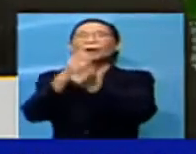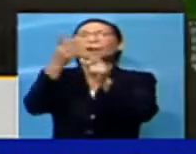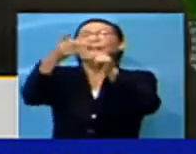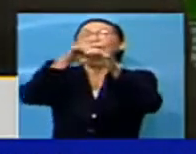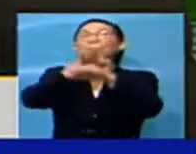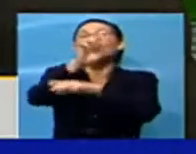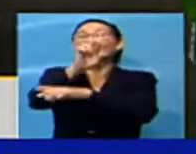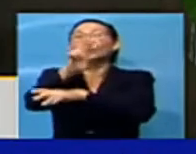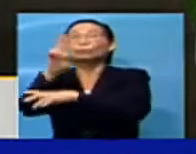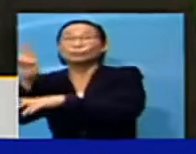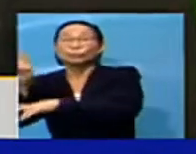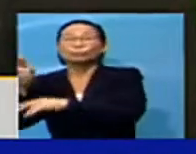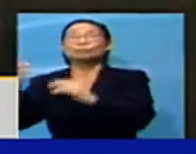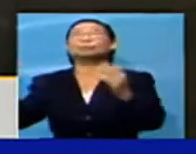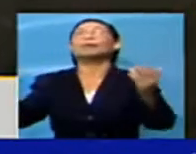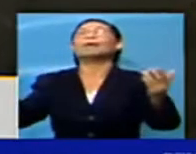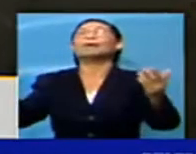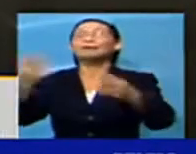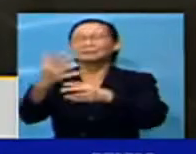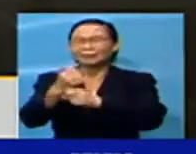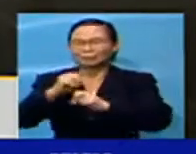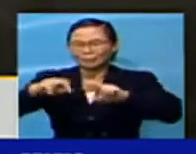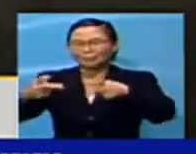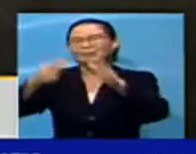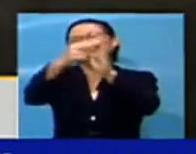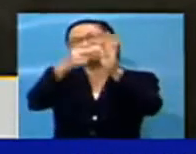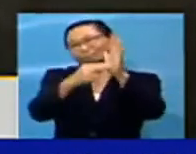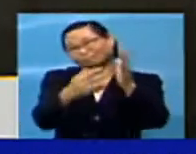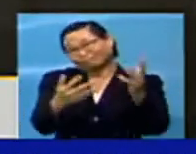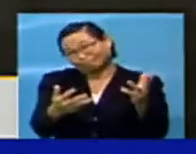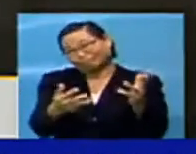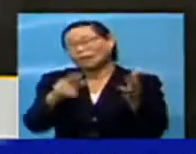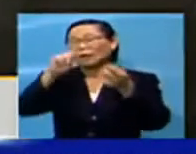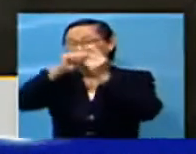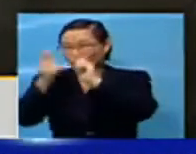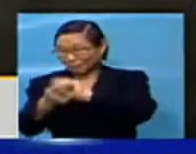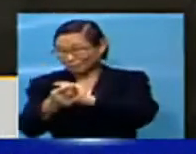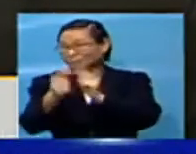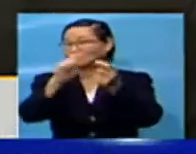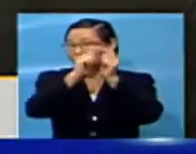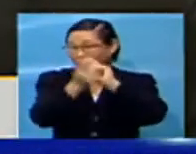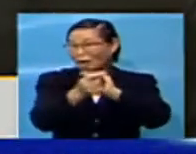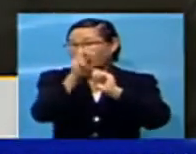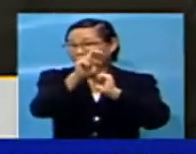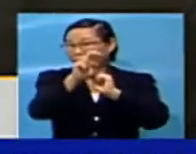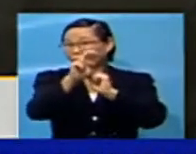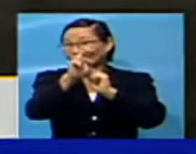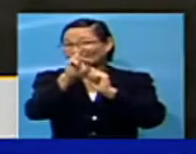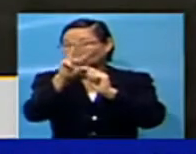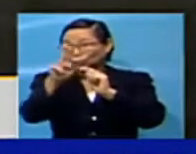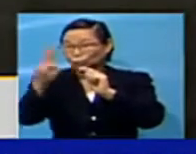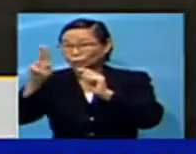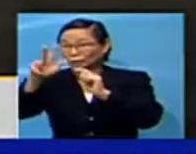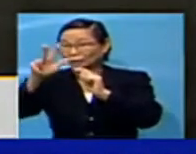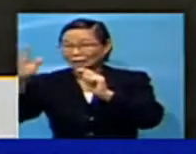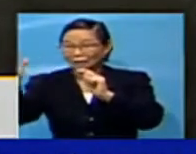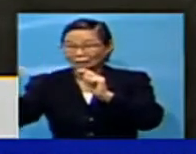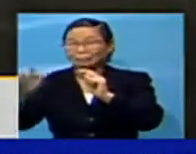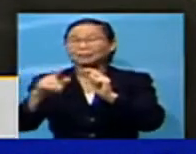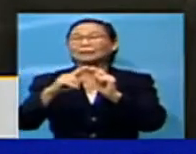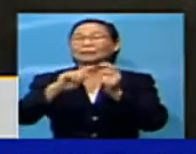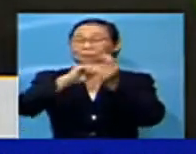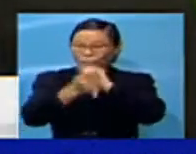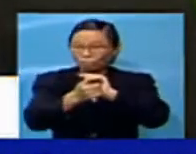dan insyaAllah akhirnya ianya dapat dijadikan satu undang-undang. Dan pindaan ini sebagaimana yang kita harapkan akan meningkatkan